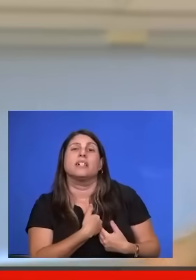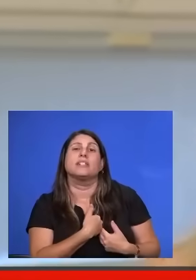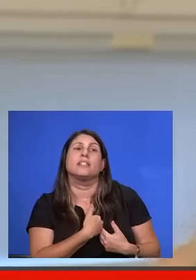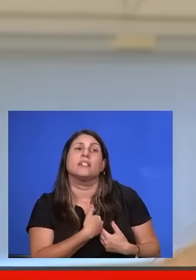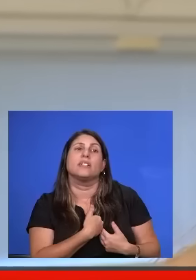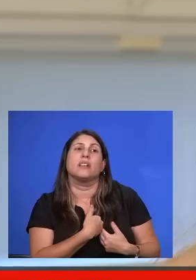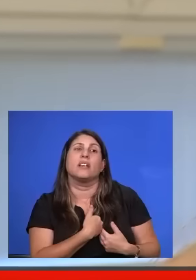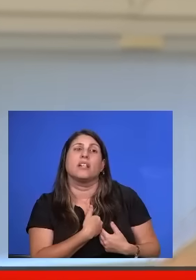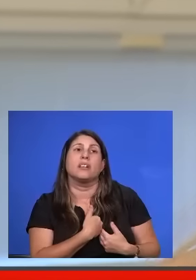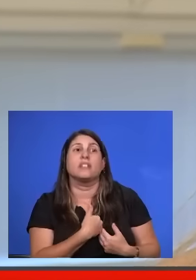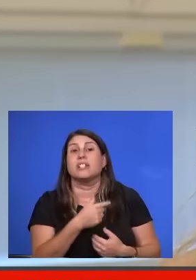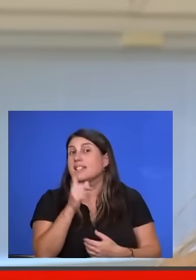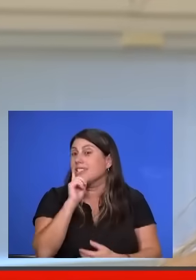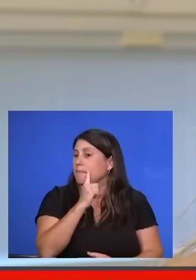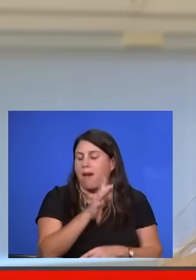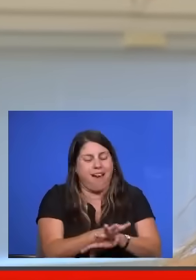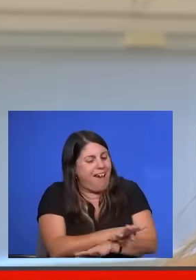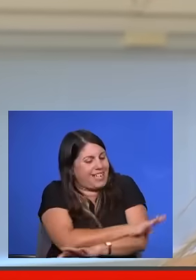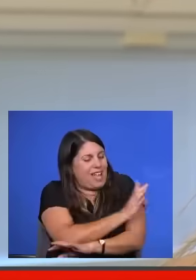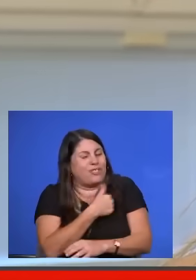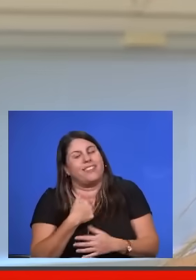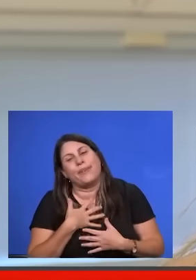מרגשת אותי, אני אוהב אותך עד הירח.